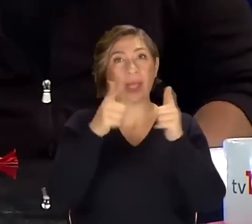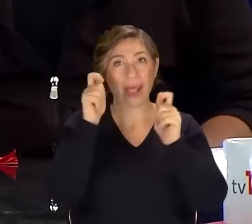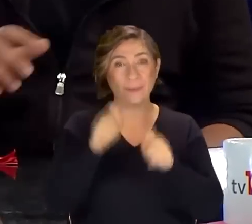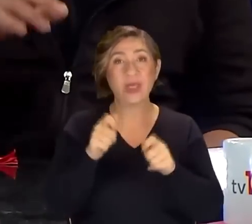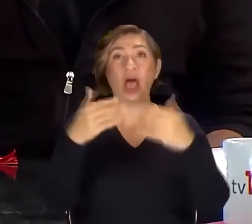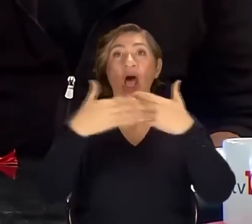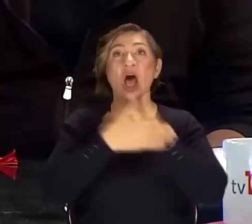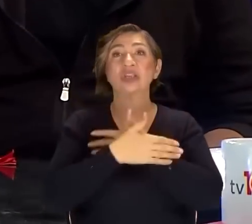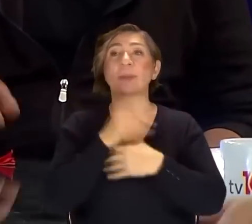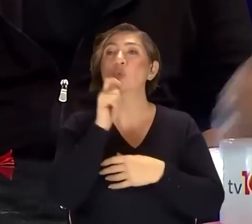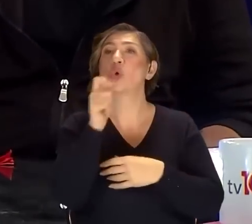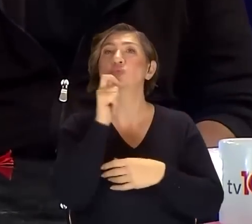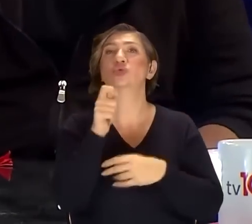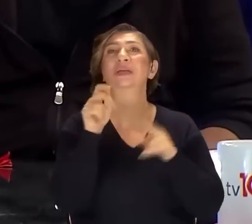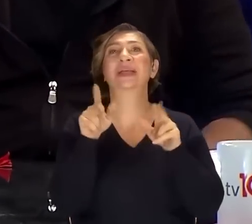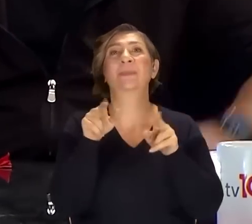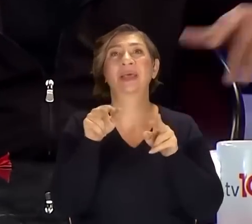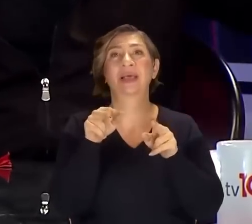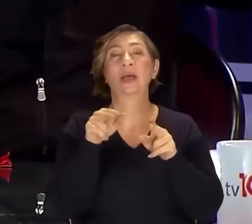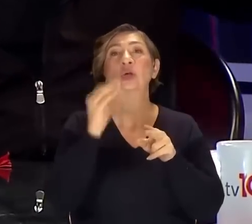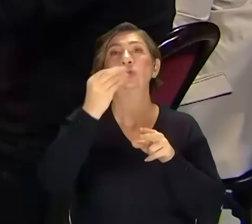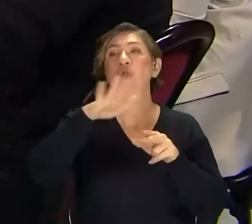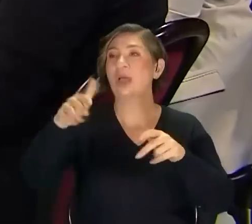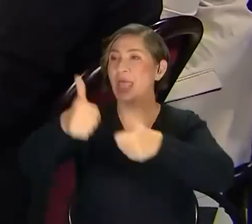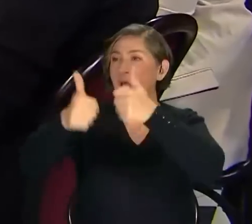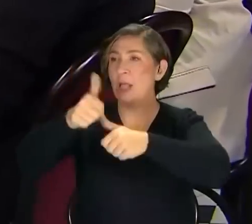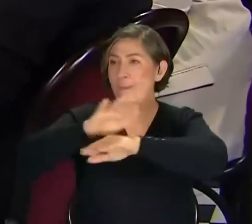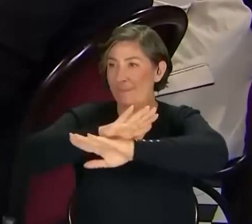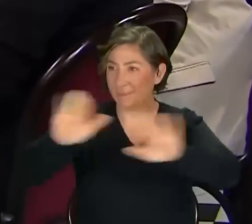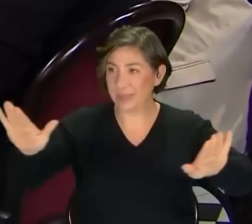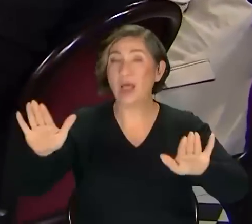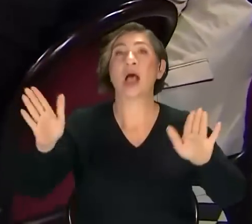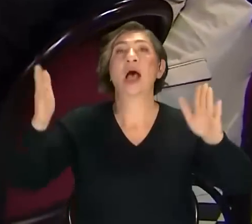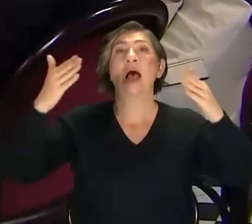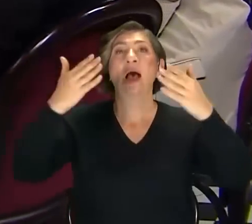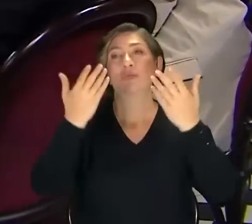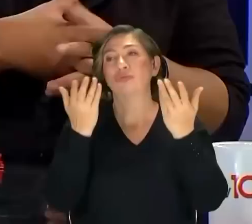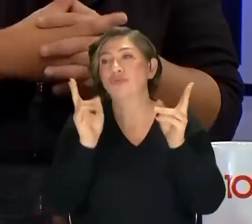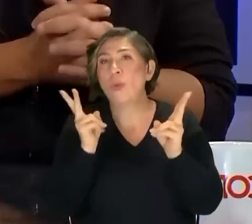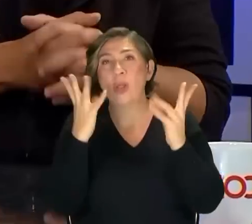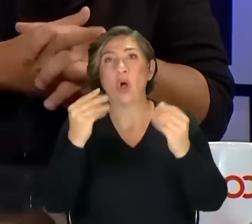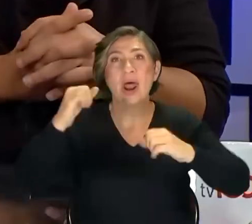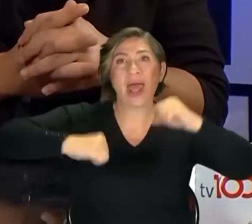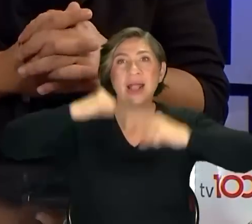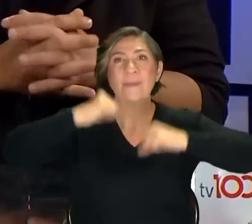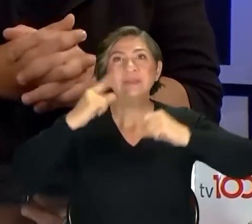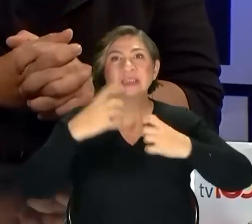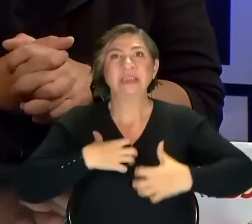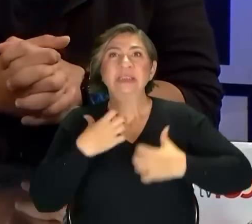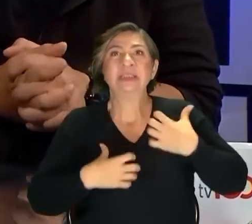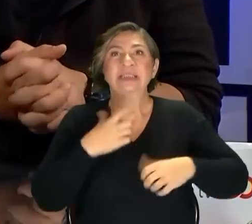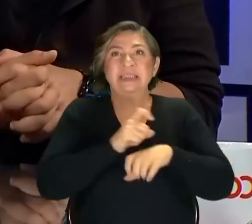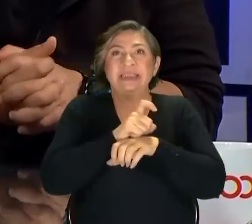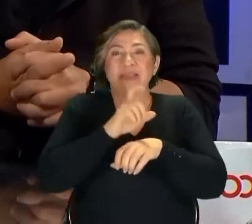Tabii. Yani akşam yorumcusu gibi bir şeydim ben orada. Çocuklar yarışıyordu, koşturuyordu, ediyordu. Doğal olarak o rekabetin verdiği bir stres